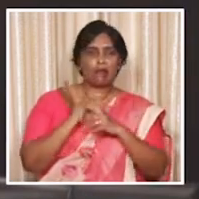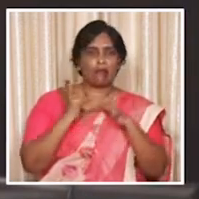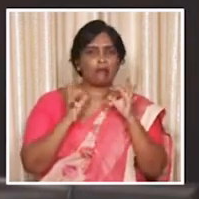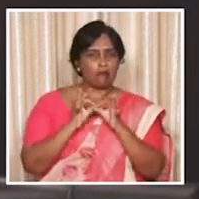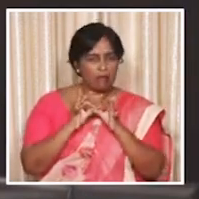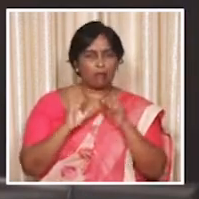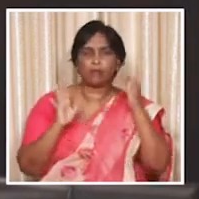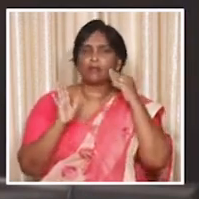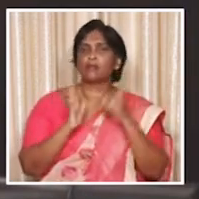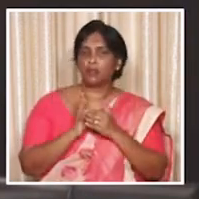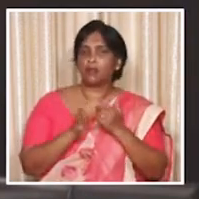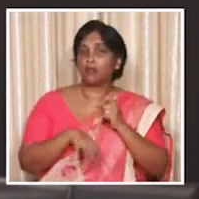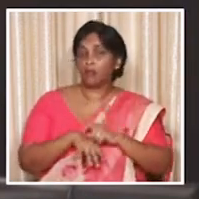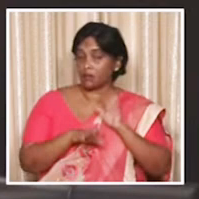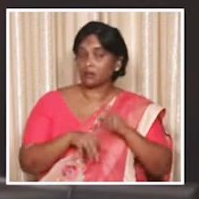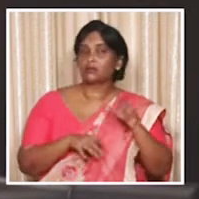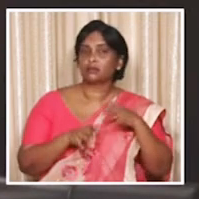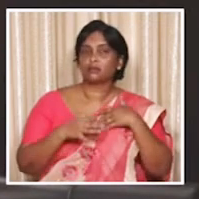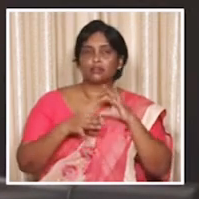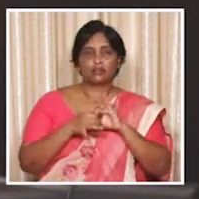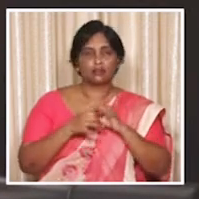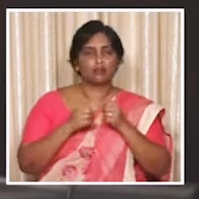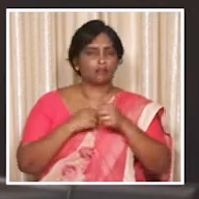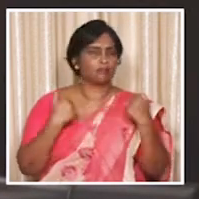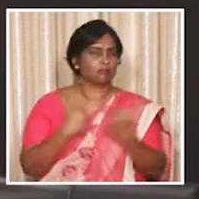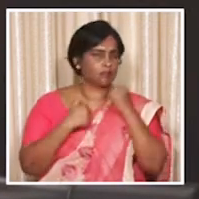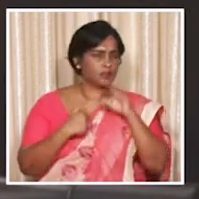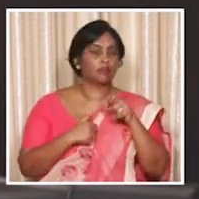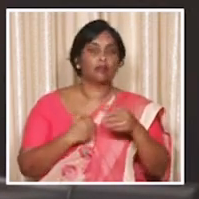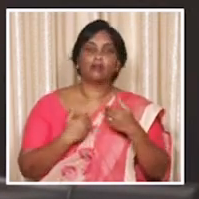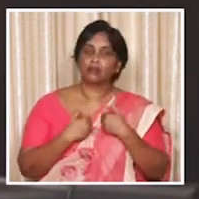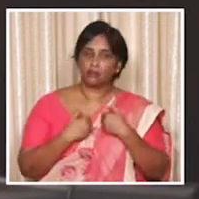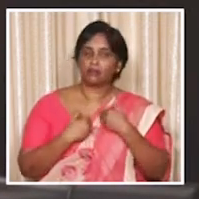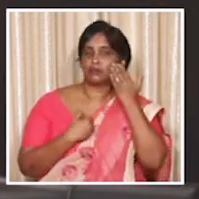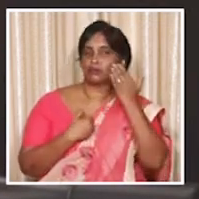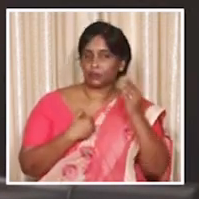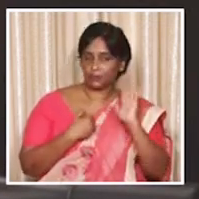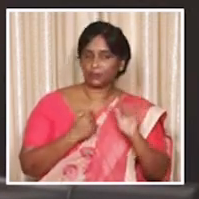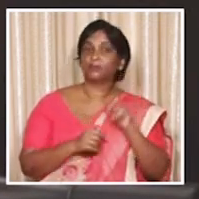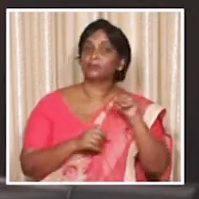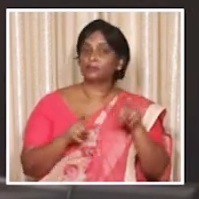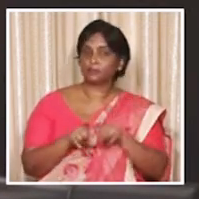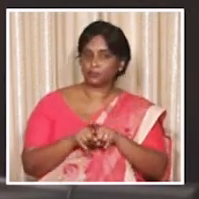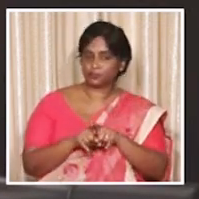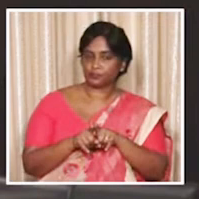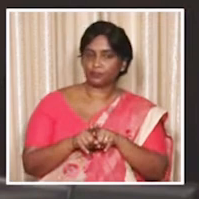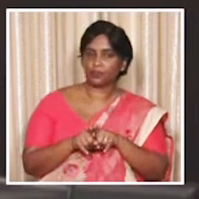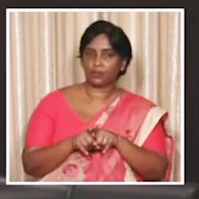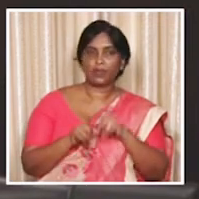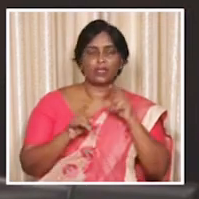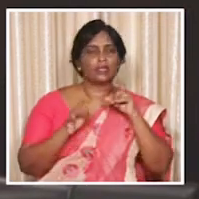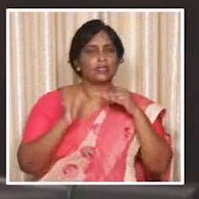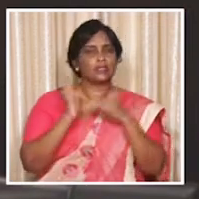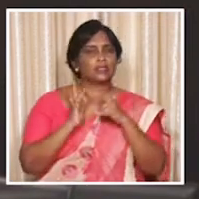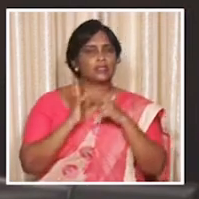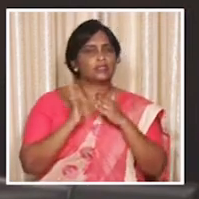අය සම්බන්ධයෙන් අවස්ථාවලදී මේ බැඳියාවන් අතර ගැටුම් ඇතිවීම අපට දකින්නට ලැබුණා. ඒ වගේම සීමා ආයතනයත්